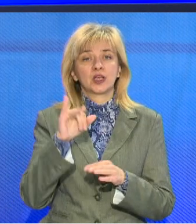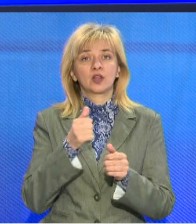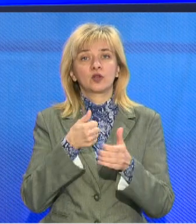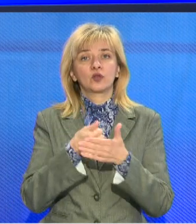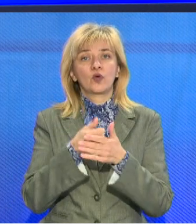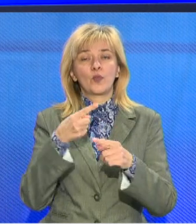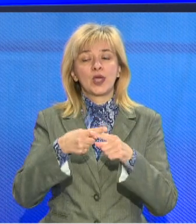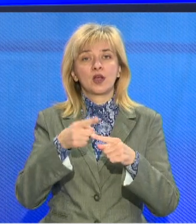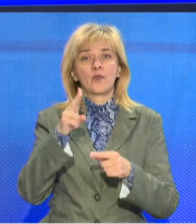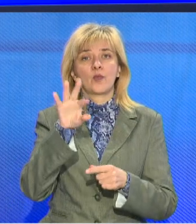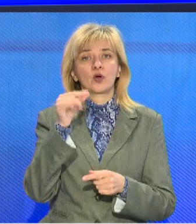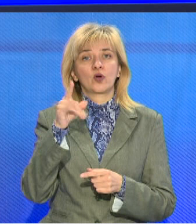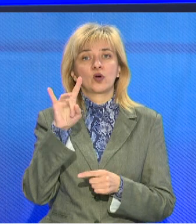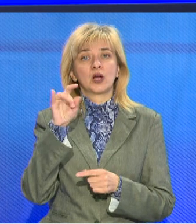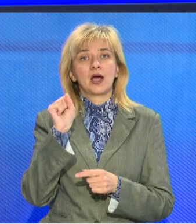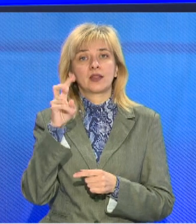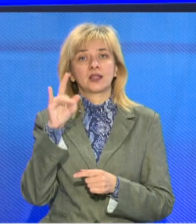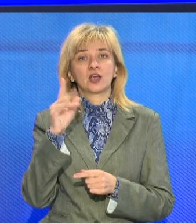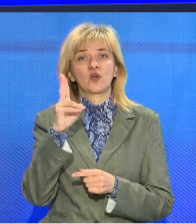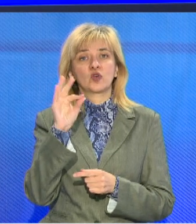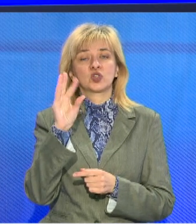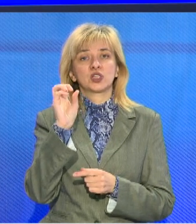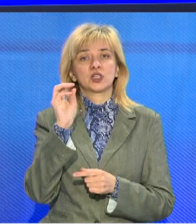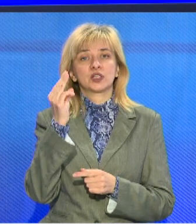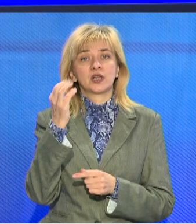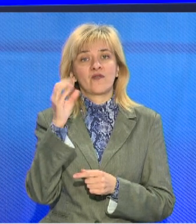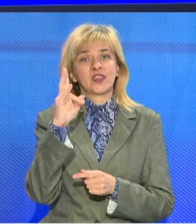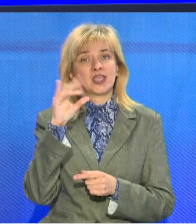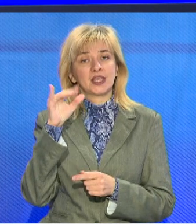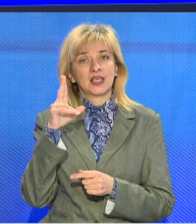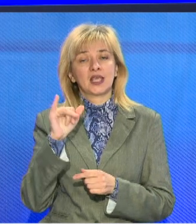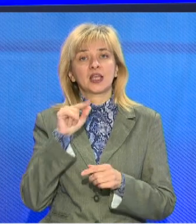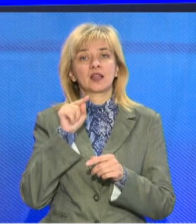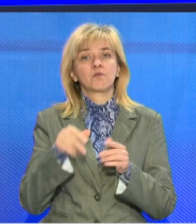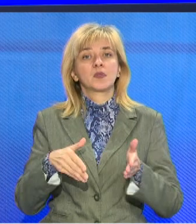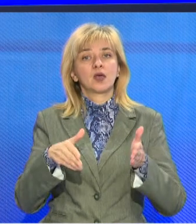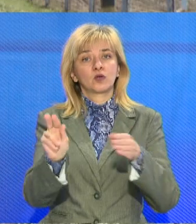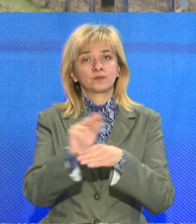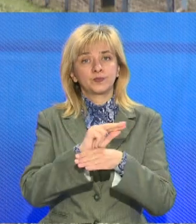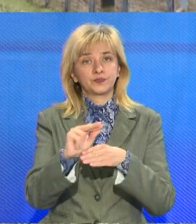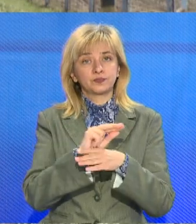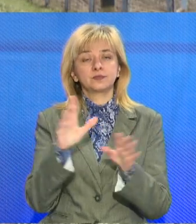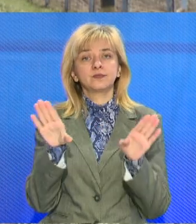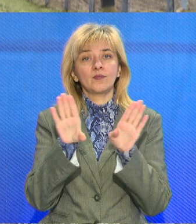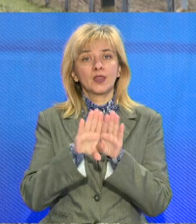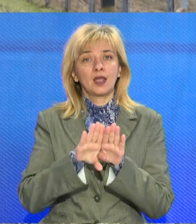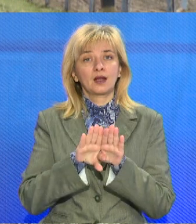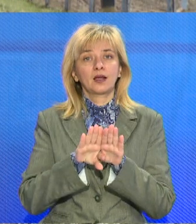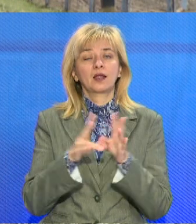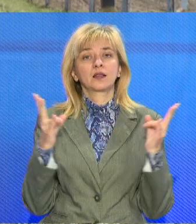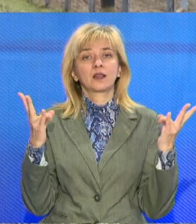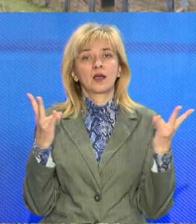Такие меры связаны с проведением тут ремонтно-будаўничих работ и поширением дорожного полотна. Такая необходимость, означают